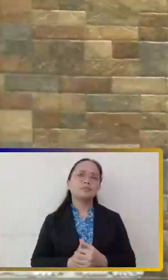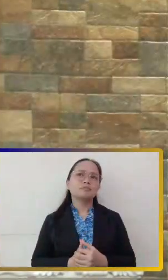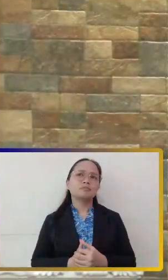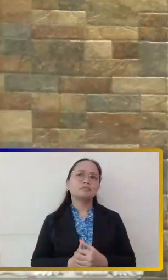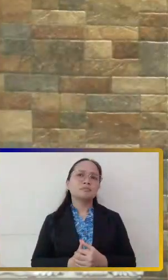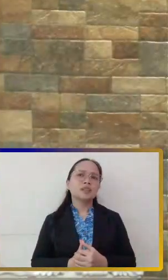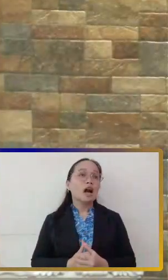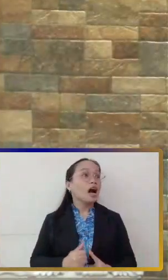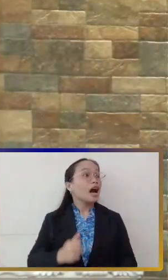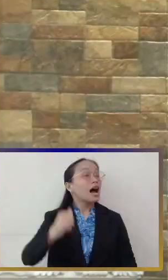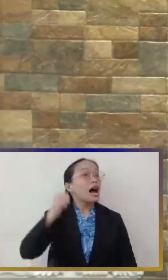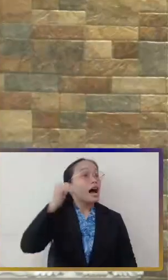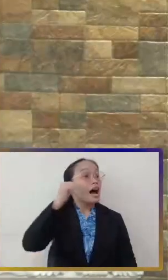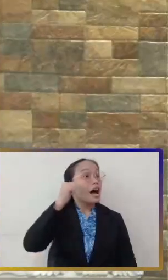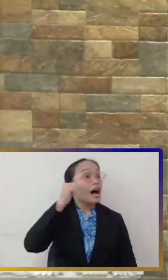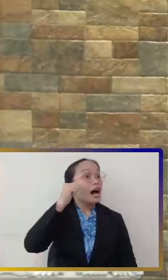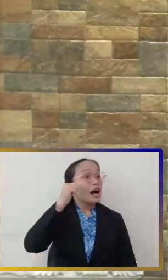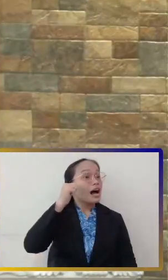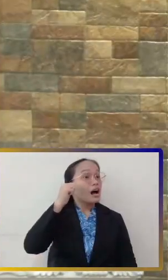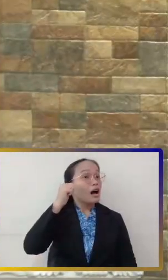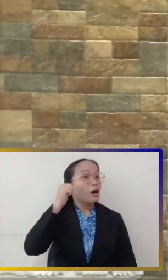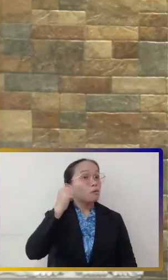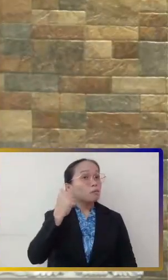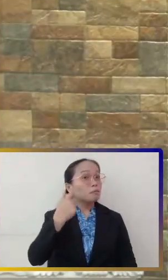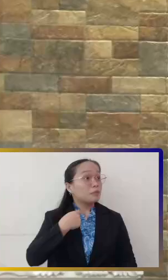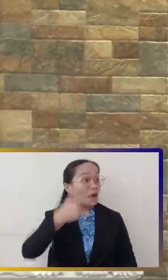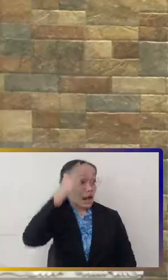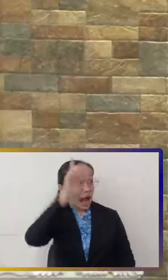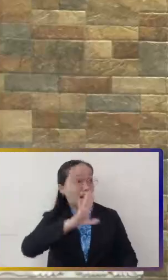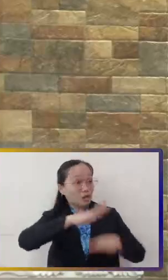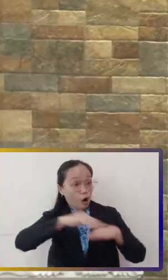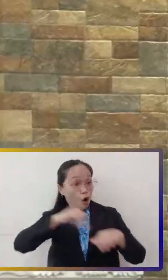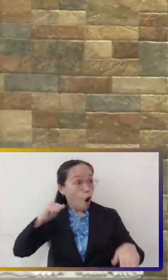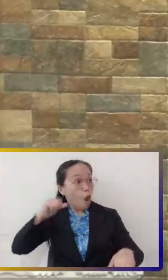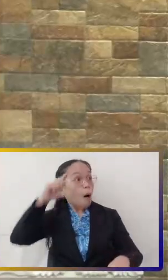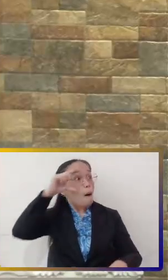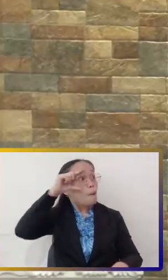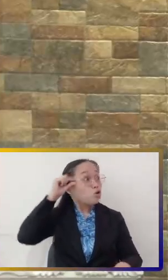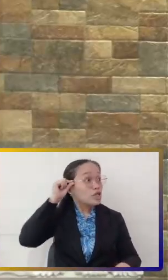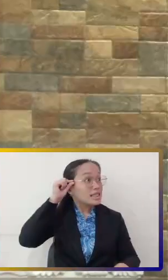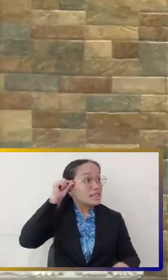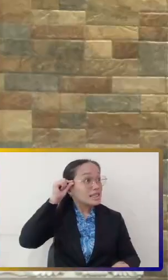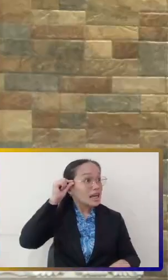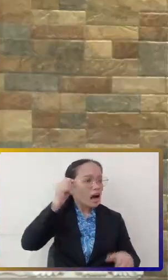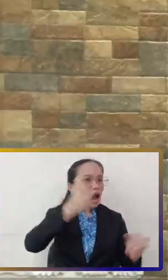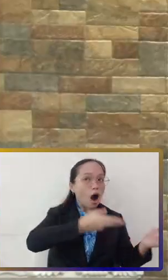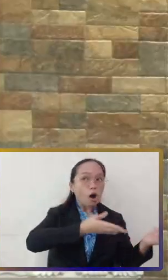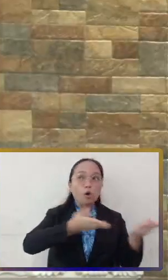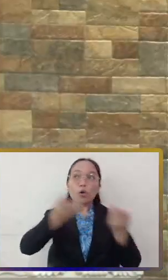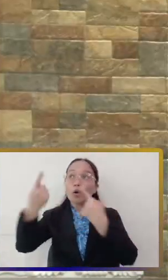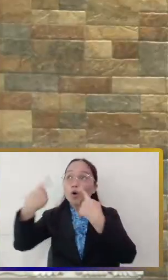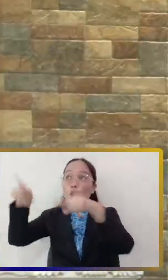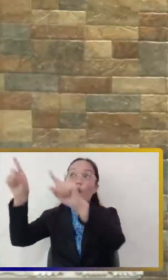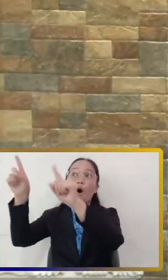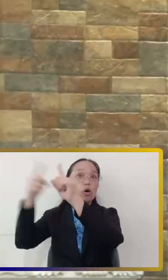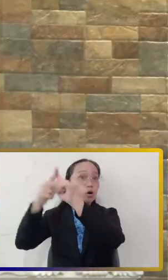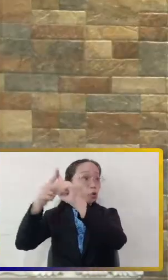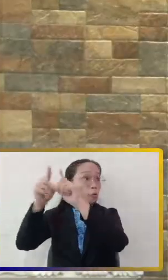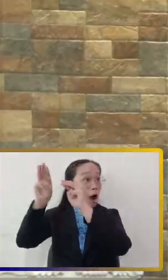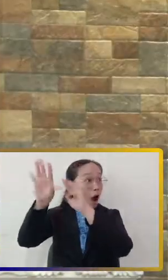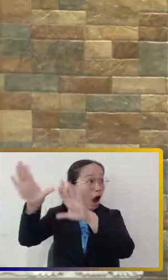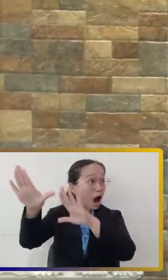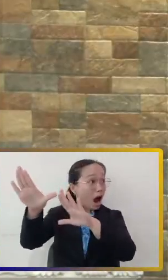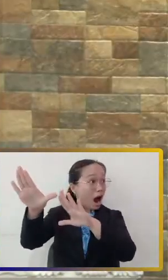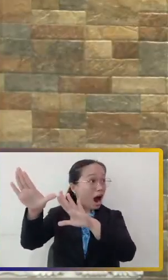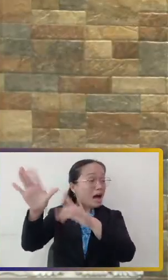tinawag si Moses mula sa baba, okay, pinaakit siya sa Sinai, at pagbaba niya, dala niya na yung covenants na